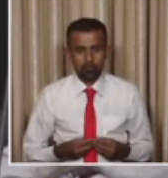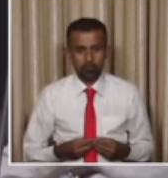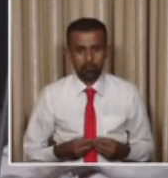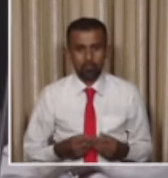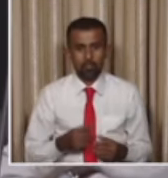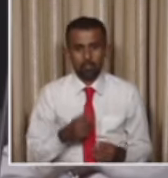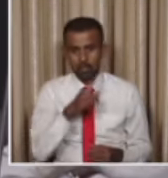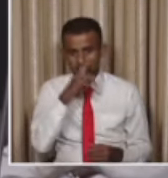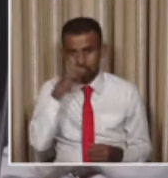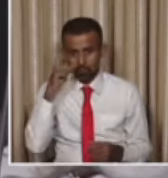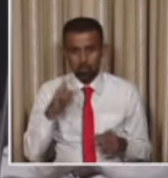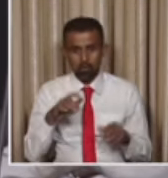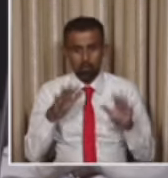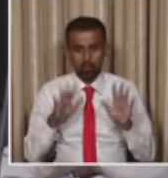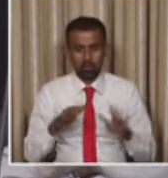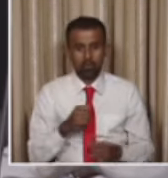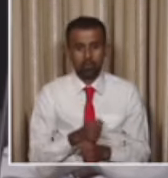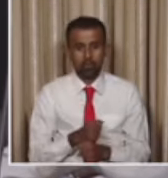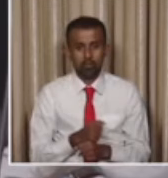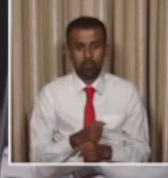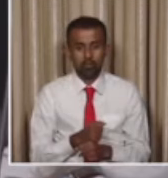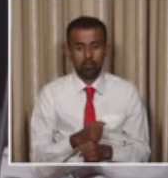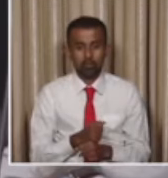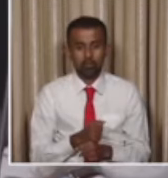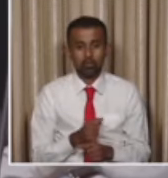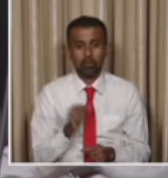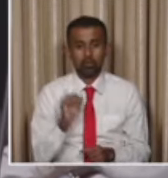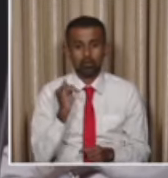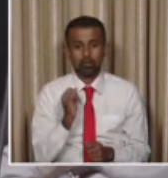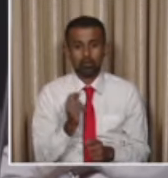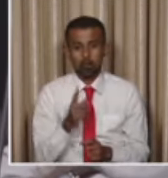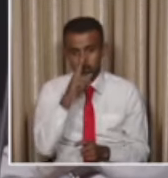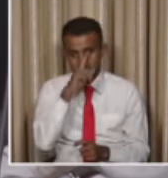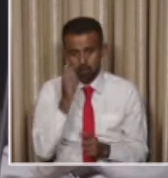මාසේ අන්තිමට රාජ්‍ය සේවකයාගේ වැටුප ගෙවන්න ඕනේ.